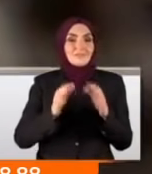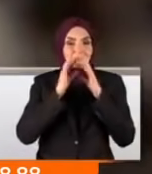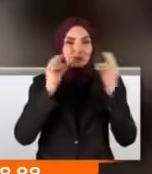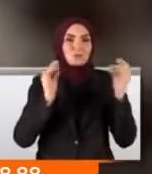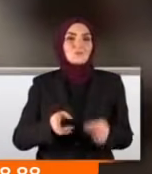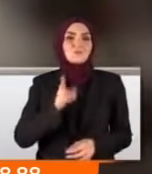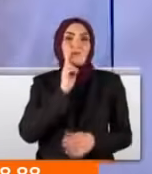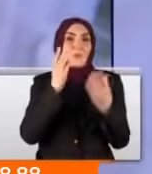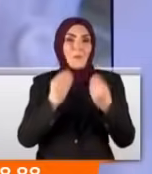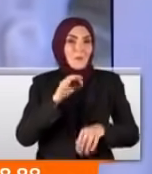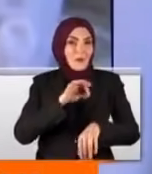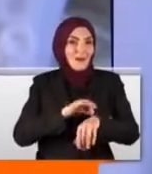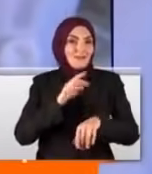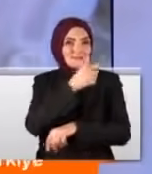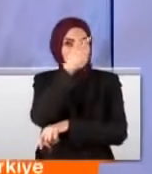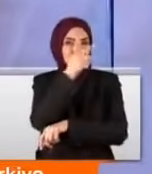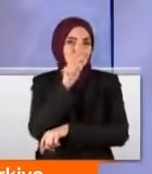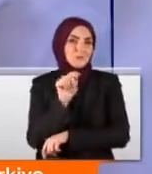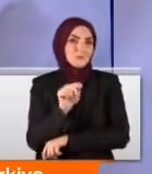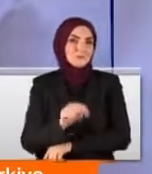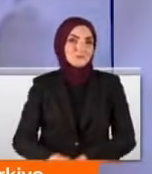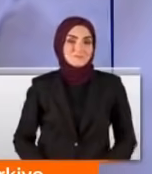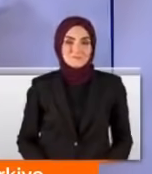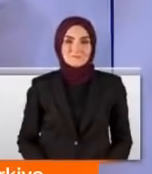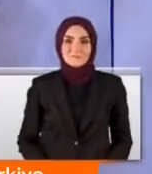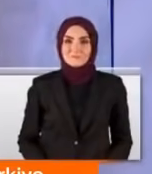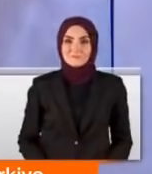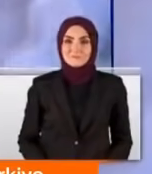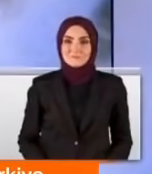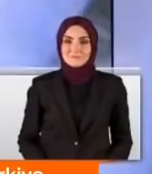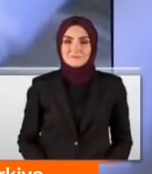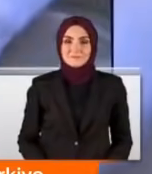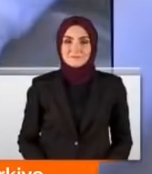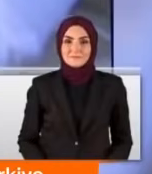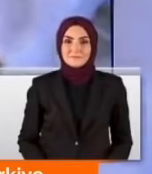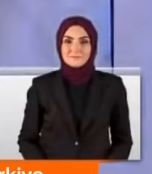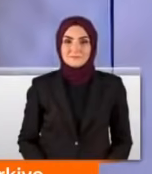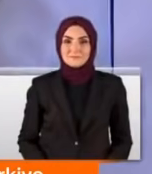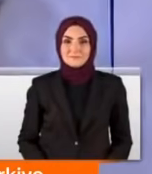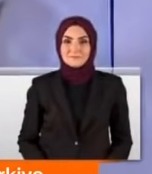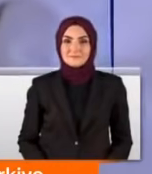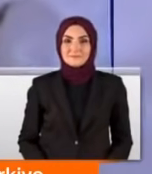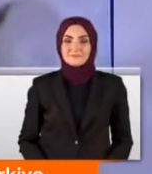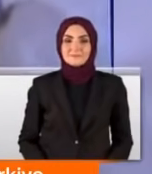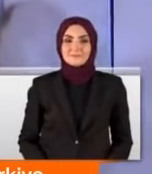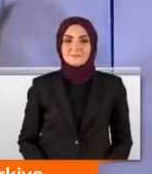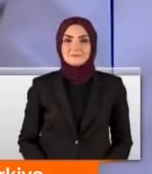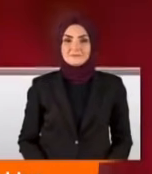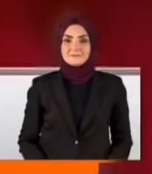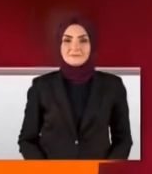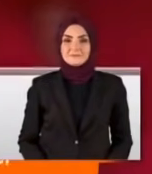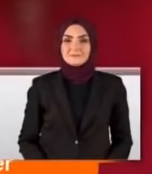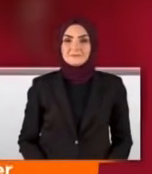bu. Aklıma gelince ağlıyorum, bunlara bakıyorum, olmaz diyorum. Gerçekten bunlar şimdi benim mi